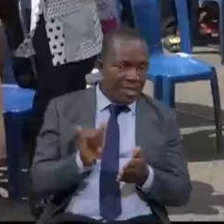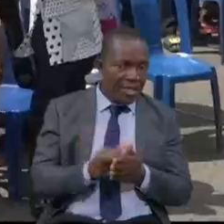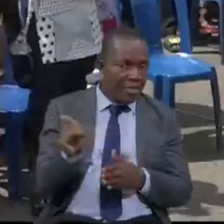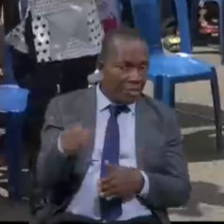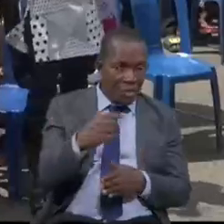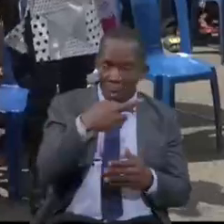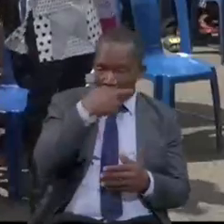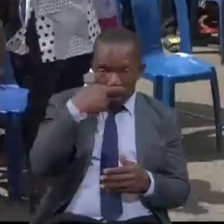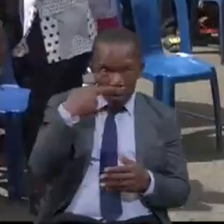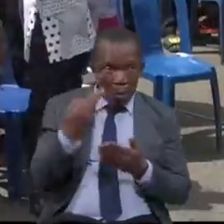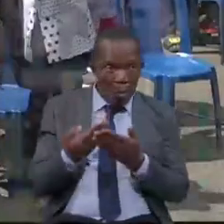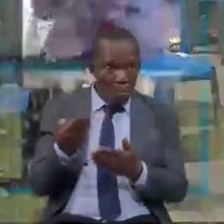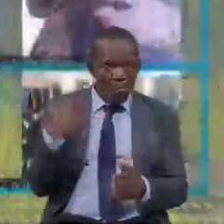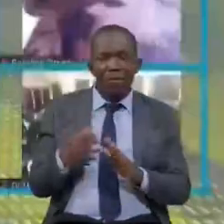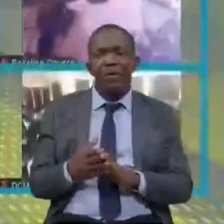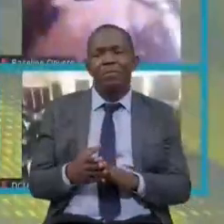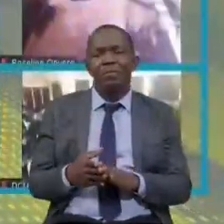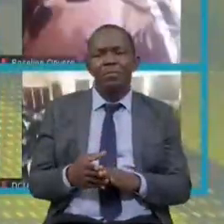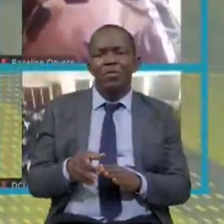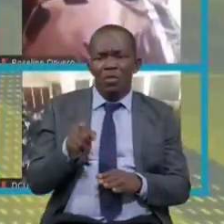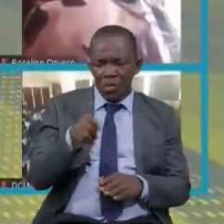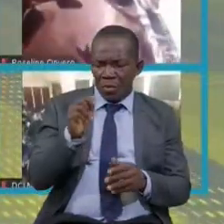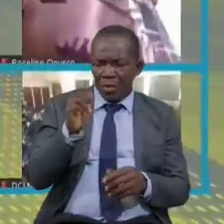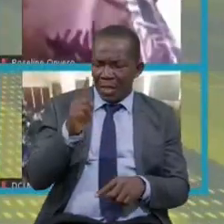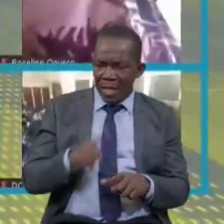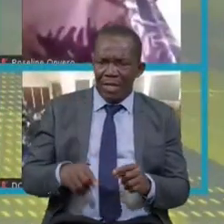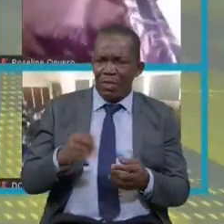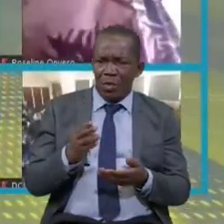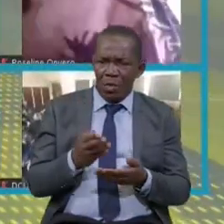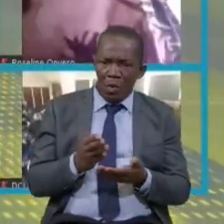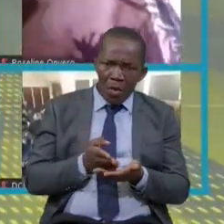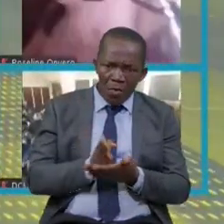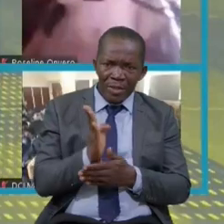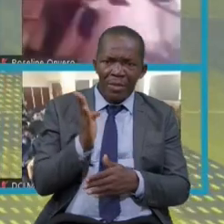cette chose qui est tordue dans ta vie.